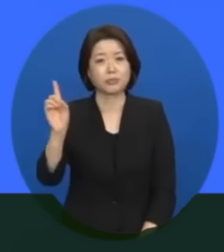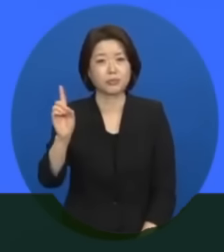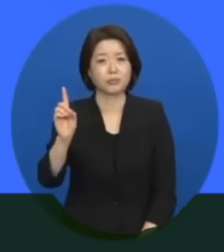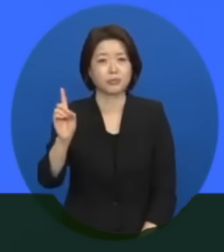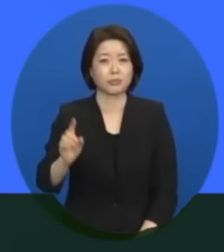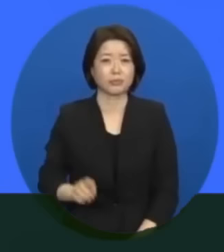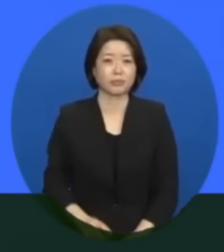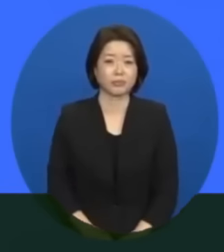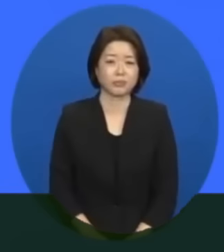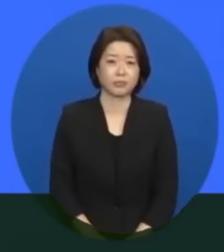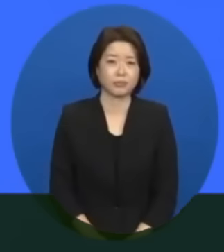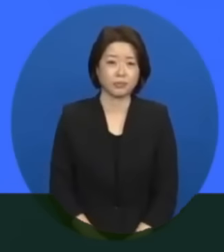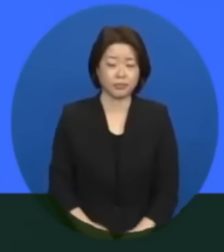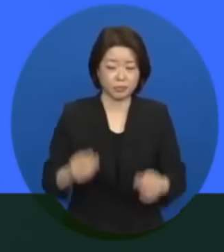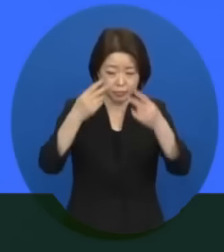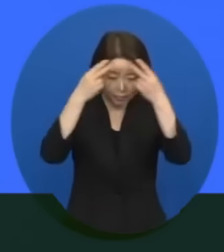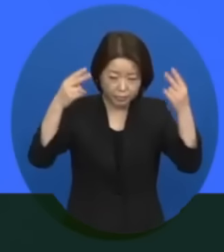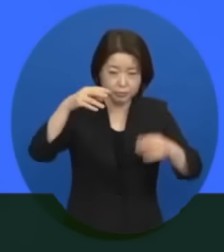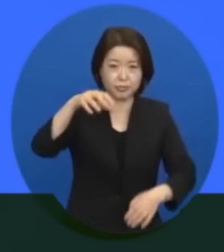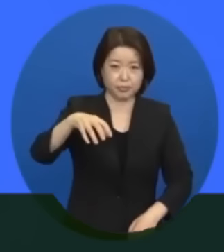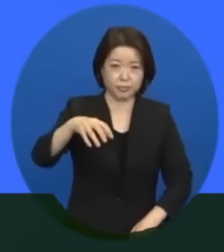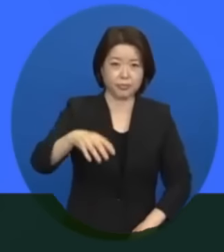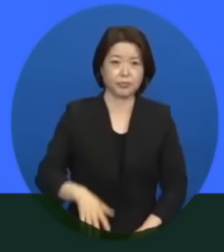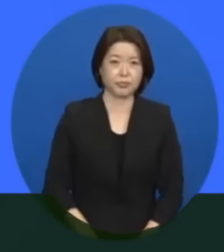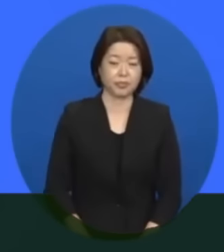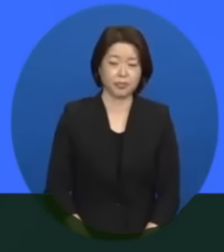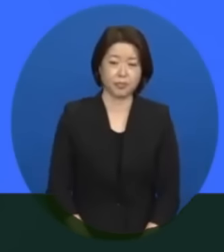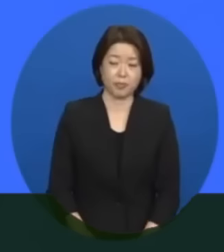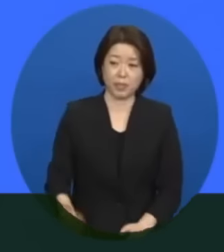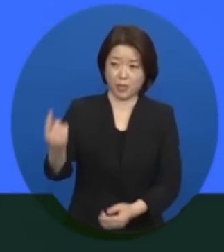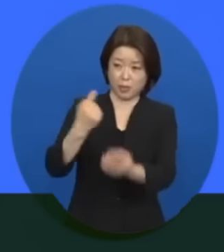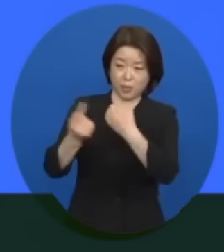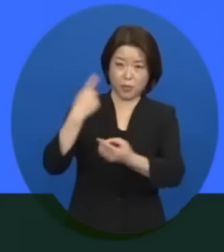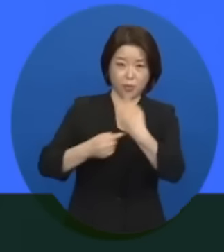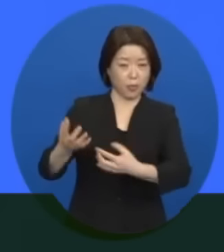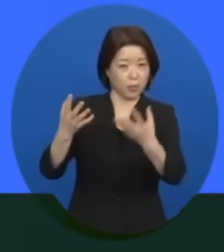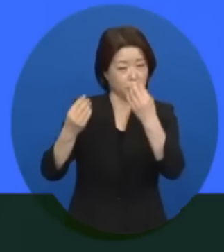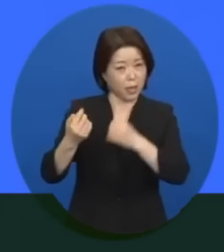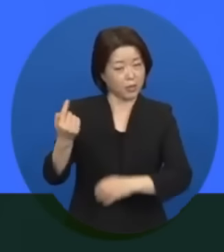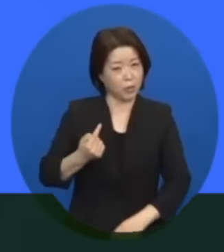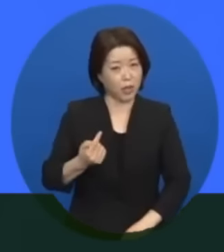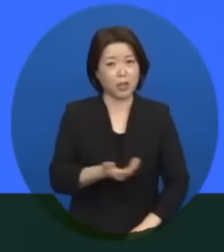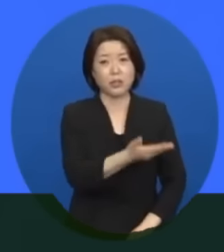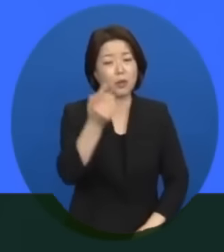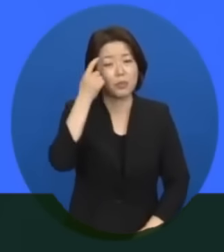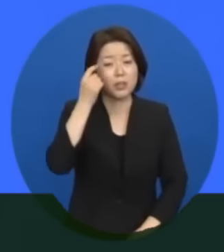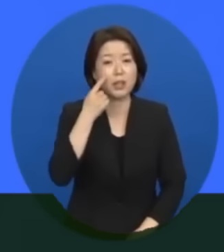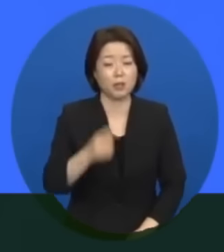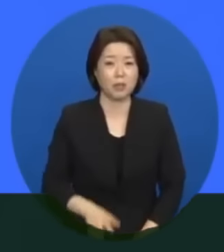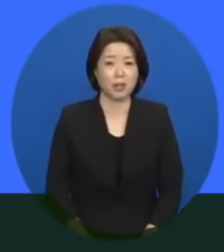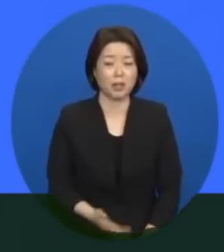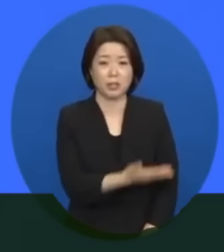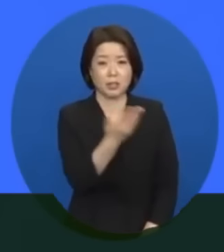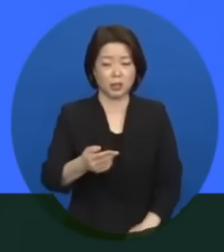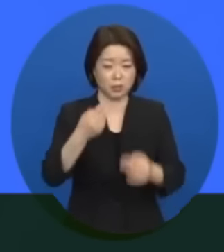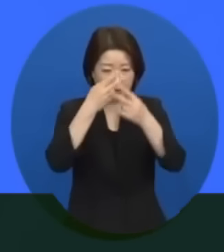해요 장례식장에 과연 얼마나 올까 사람들이 여러분 생각해 보세요 여러분들의 장례